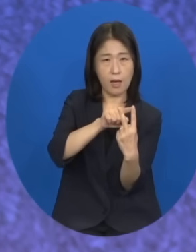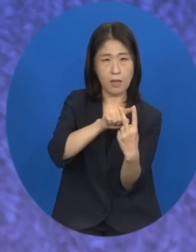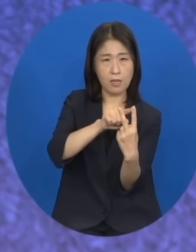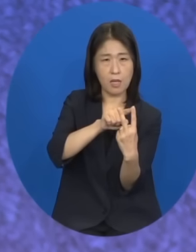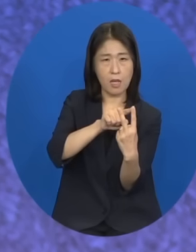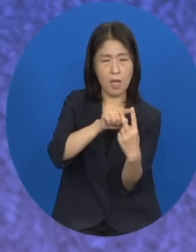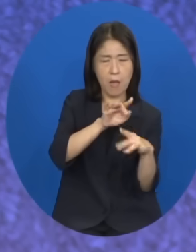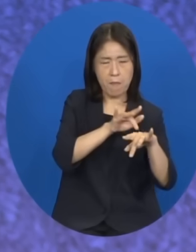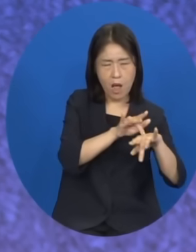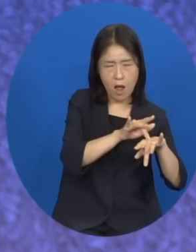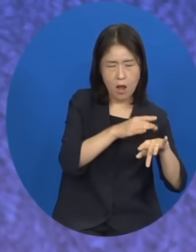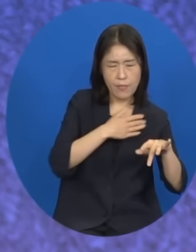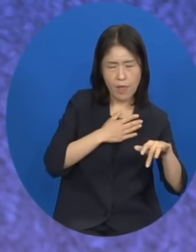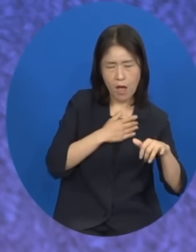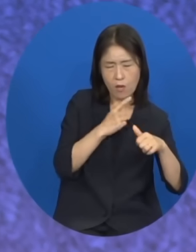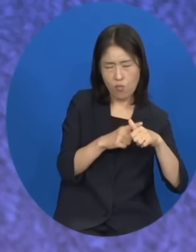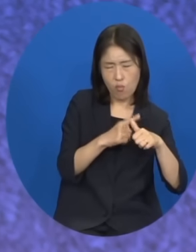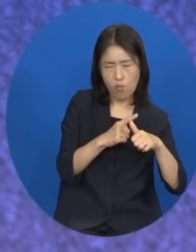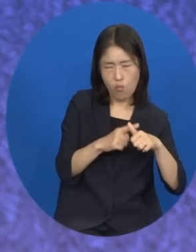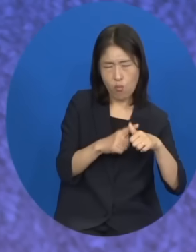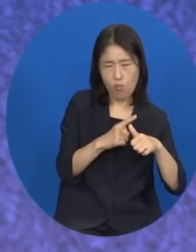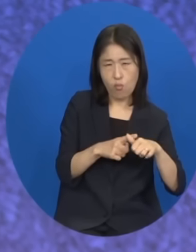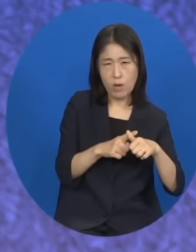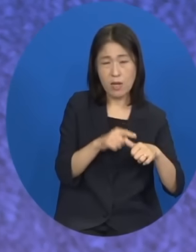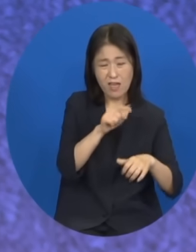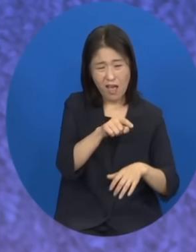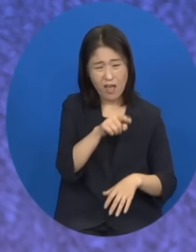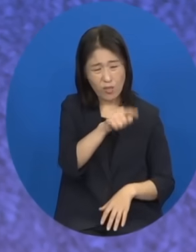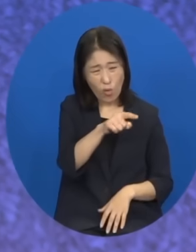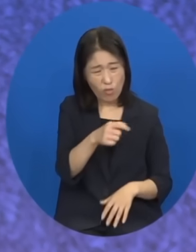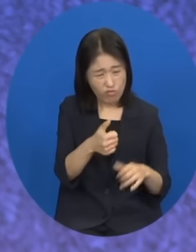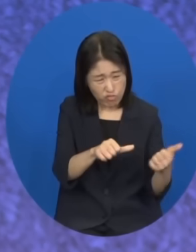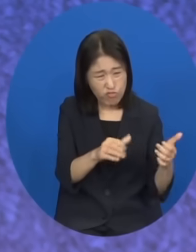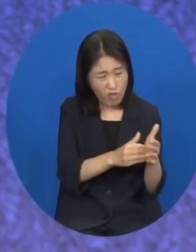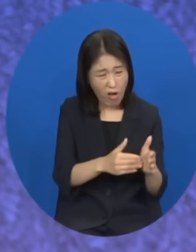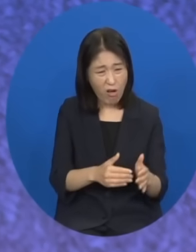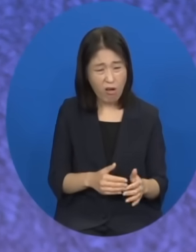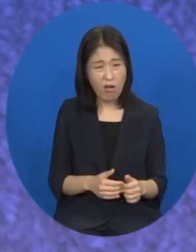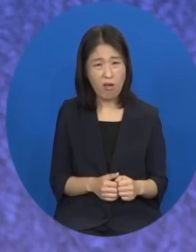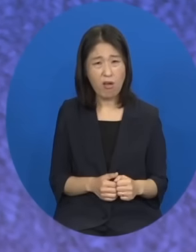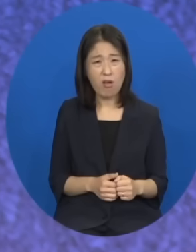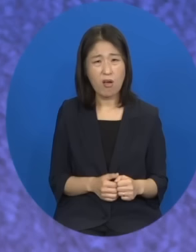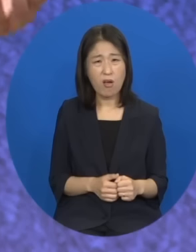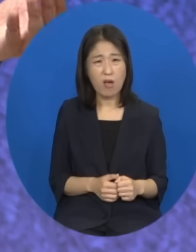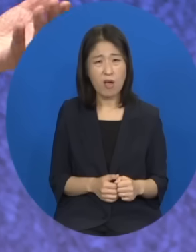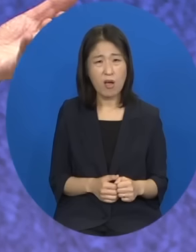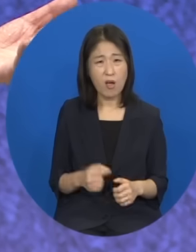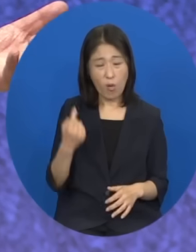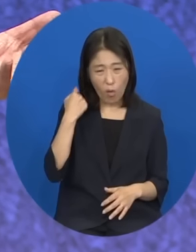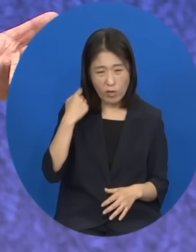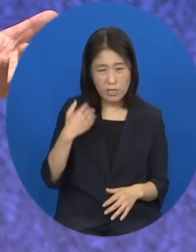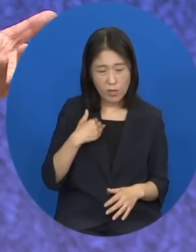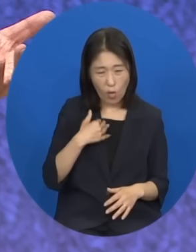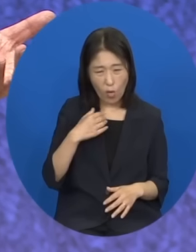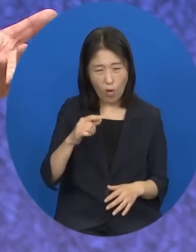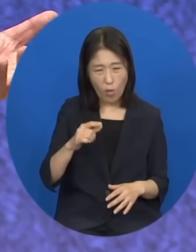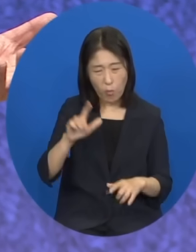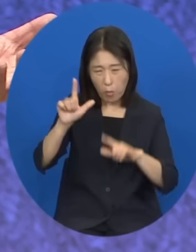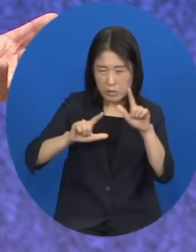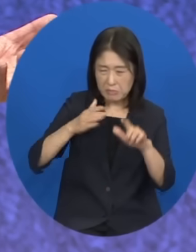마귀가 조롱하는 겁니다. 야, 너가 죽었다고? 어제 내 한 일을 내가 다 알고